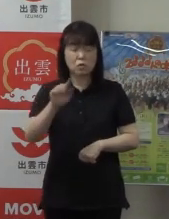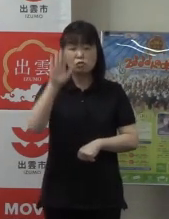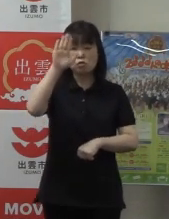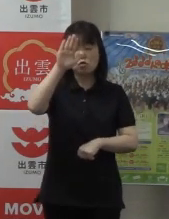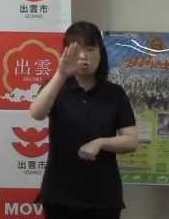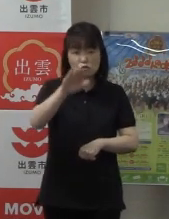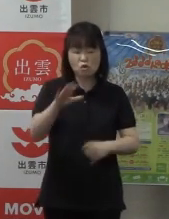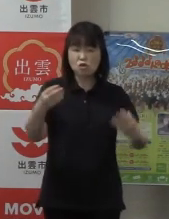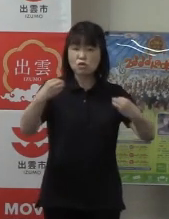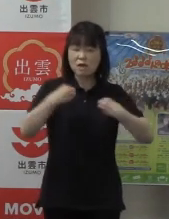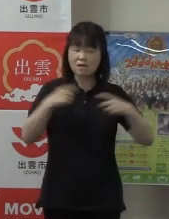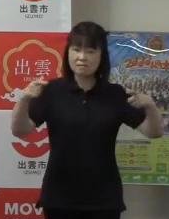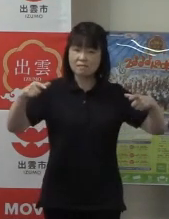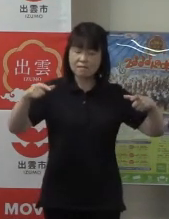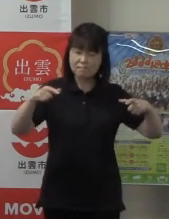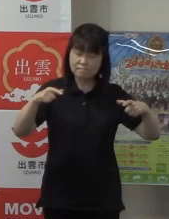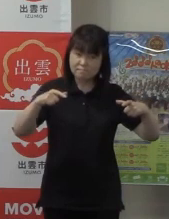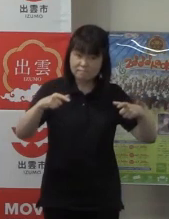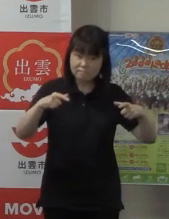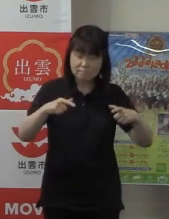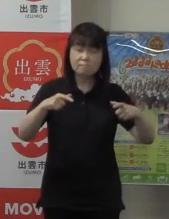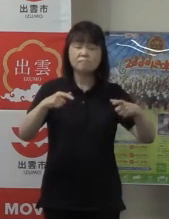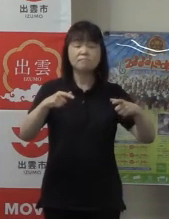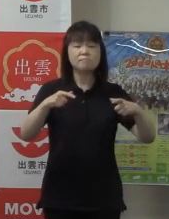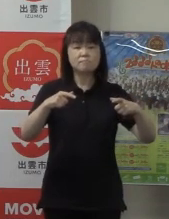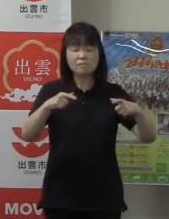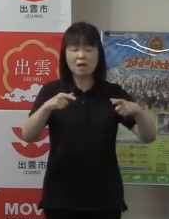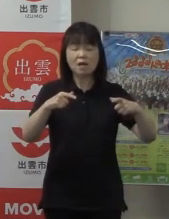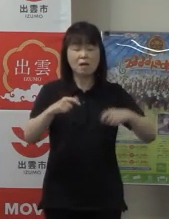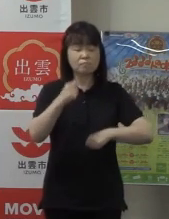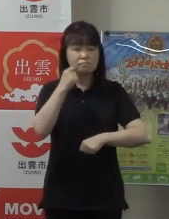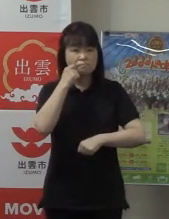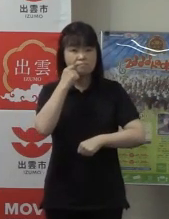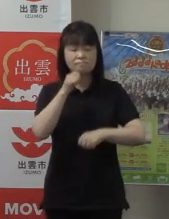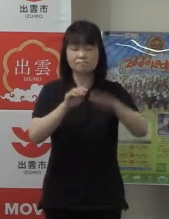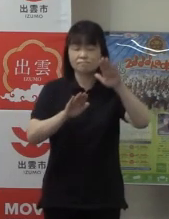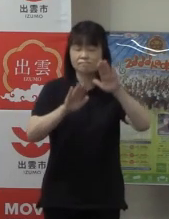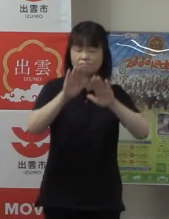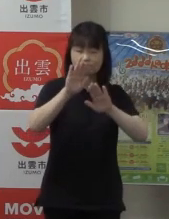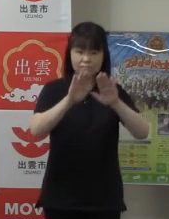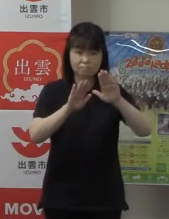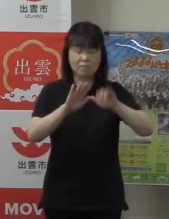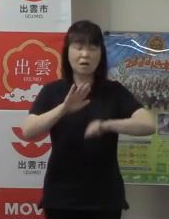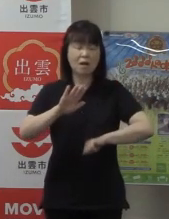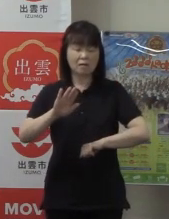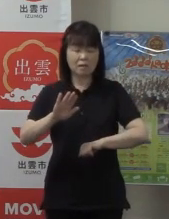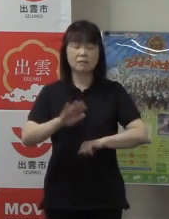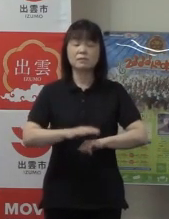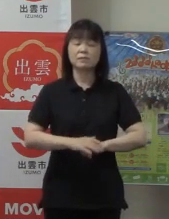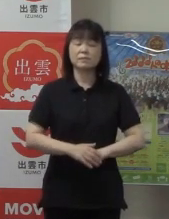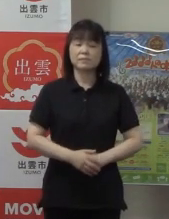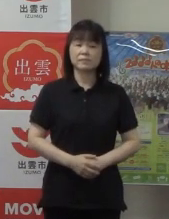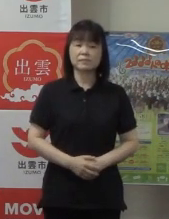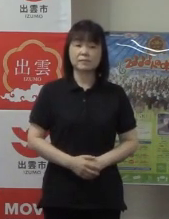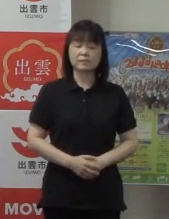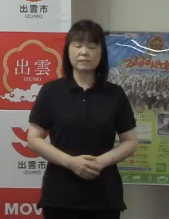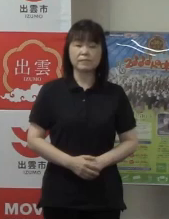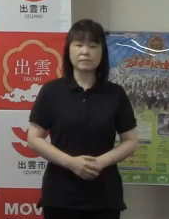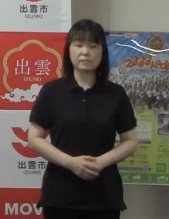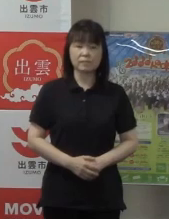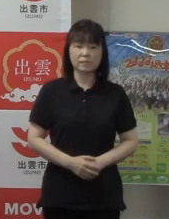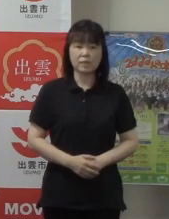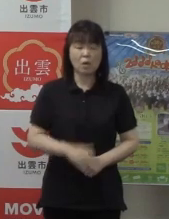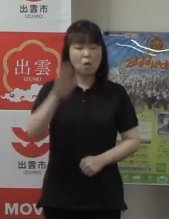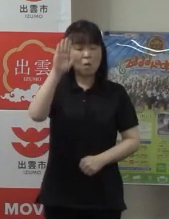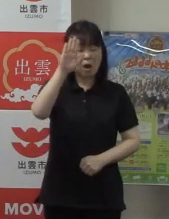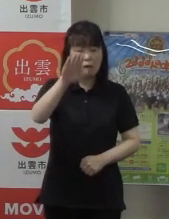ここですね、お盆明けからも高止まりしているような状況でありますので、引き